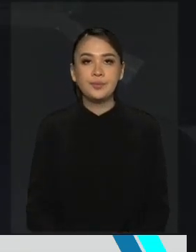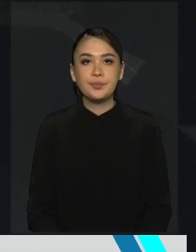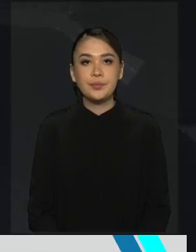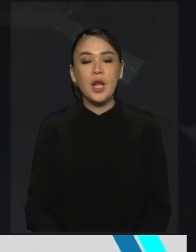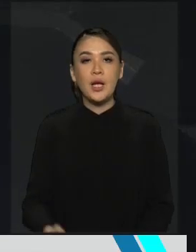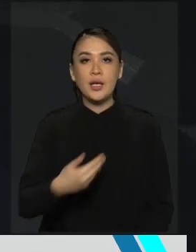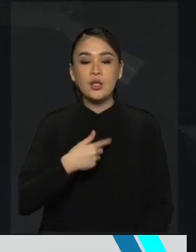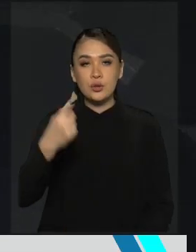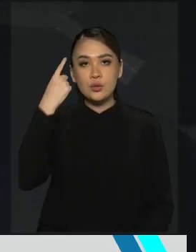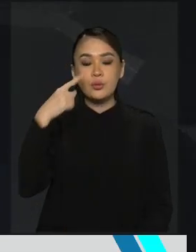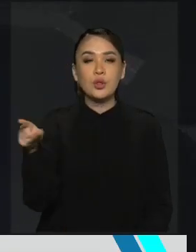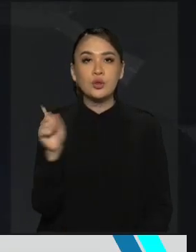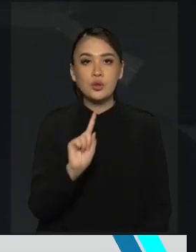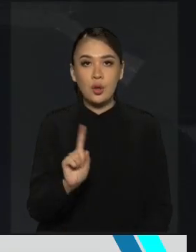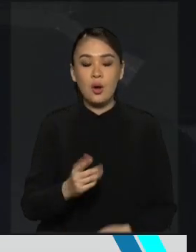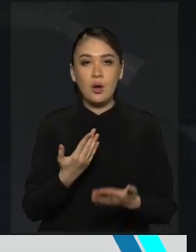Я считаю, что